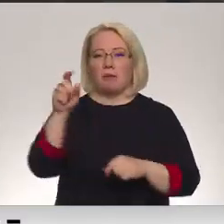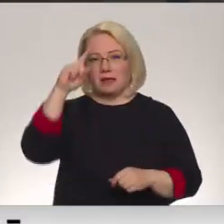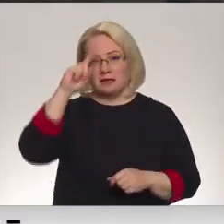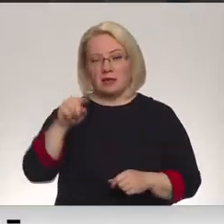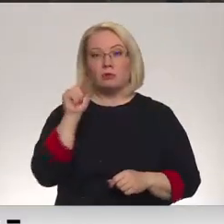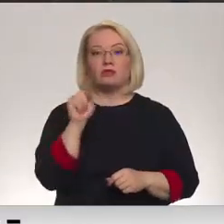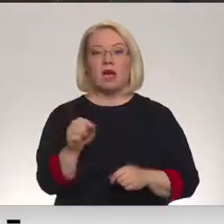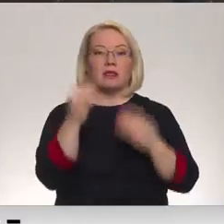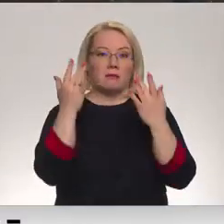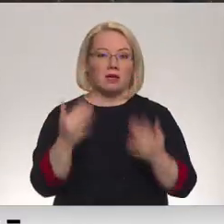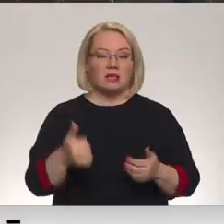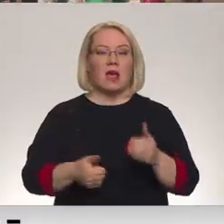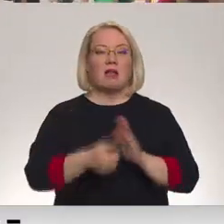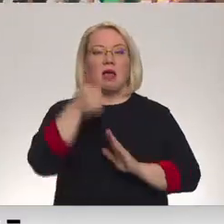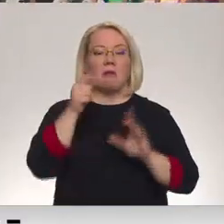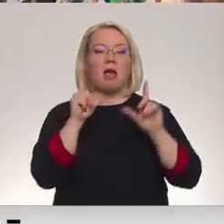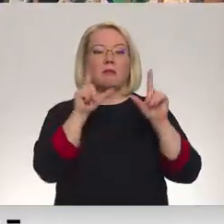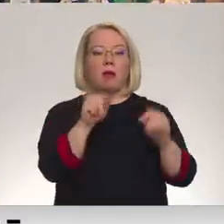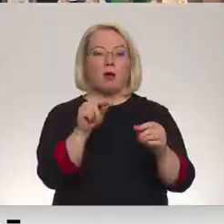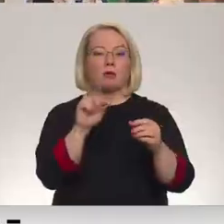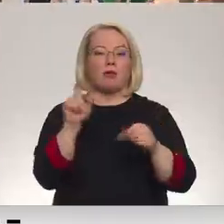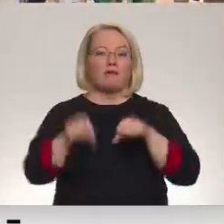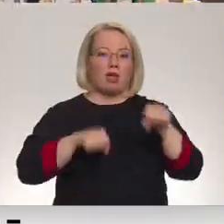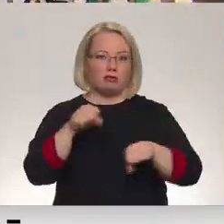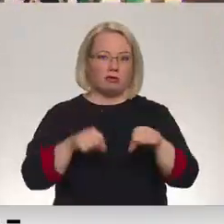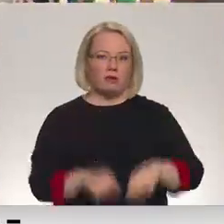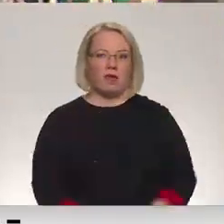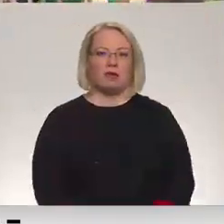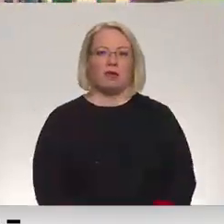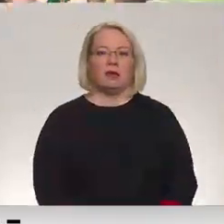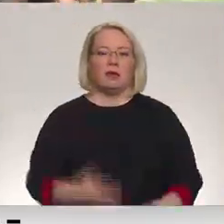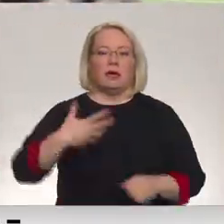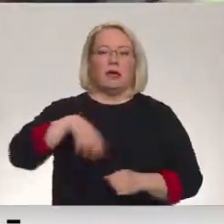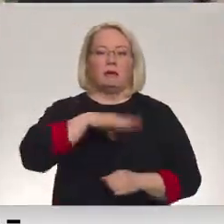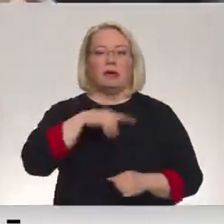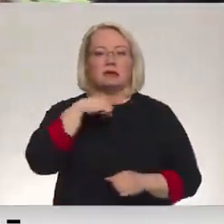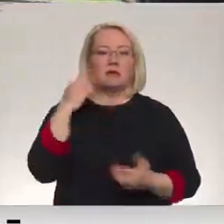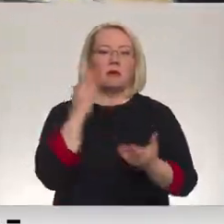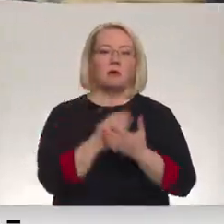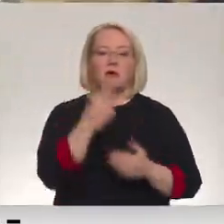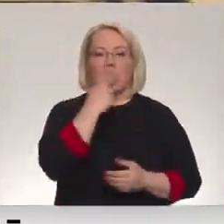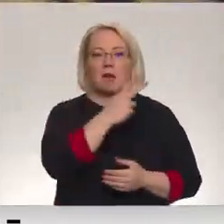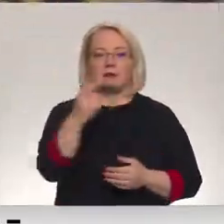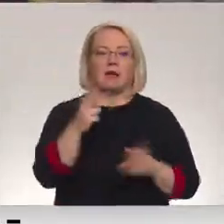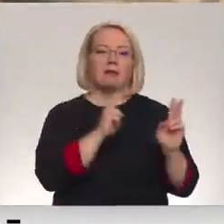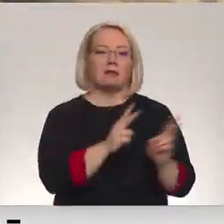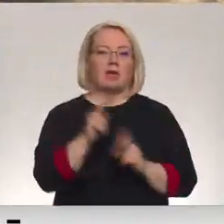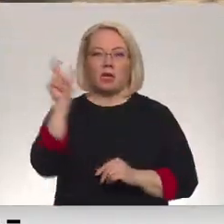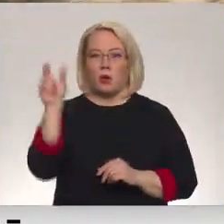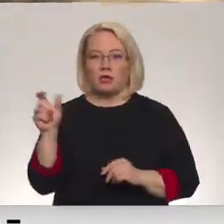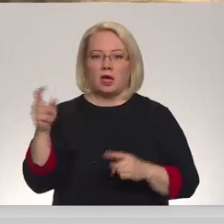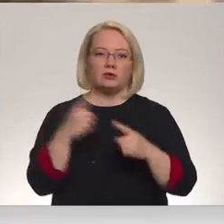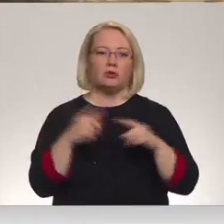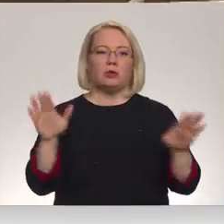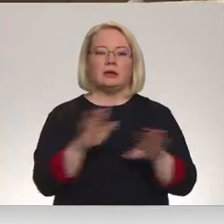šādiem pasākumiem labāk doties nevis ar auto, bet gan ar velosipēdu. Mēs gribam noteikti apskatīt dejotājus un dziedātājus, jo